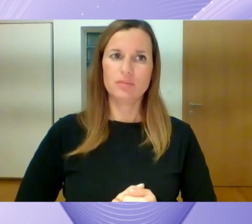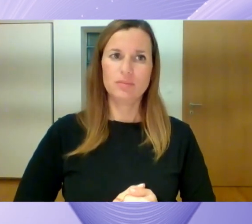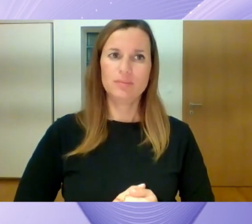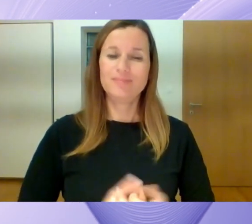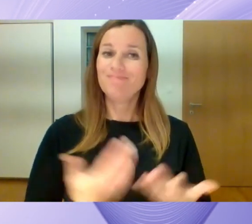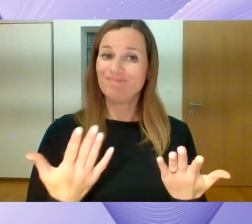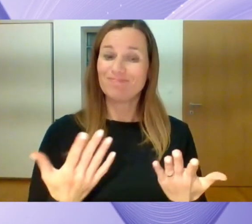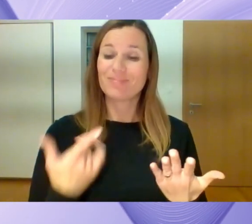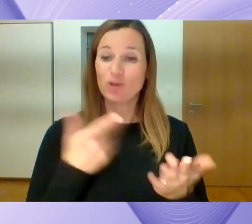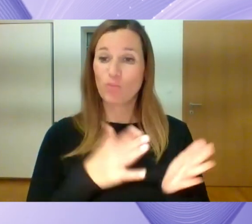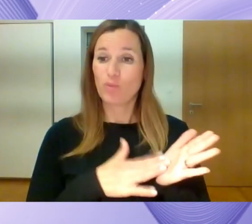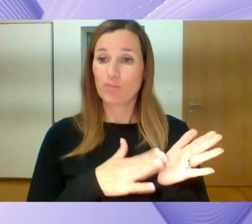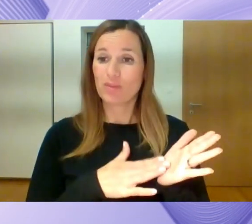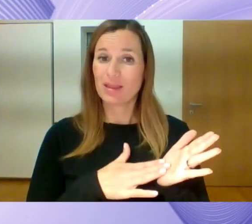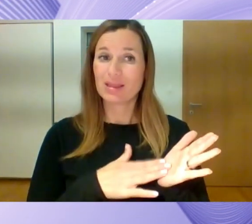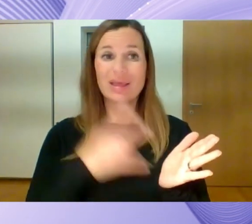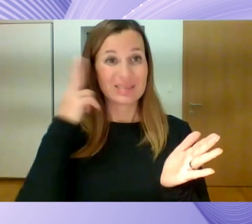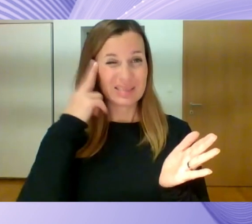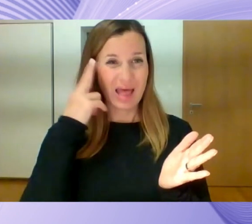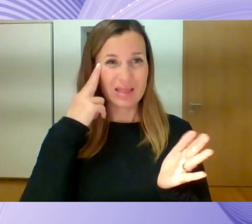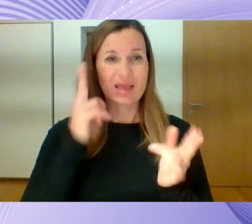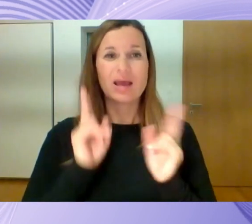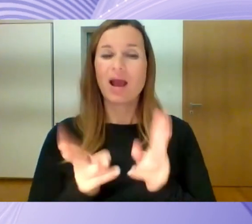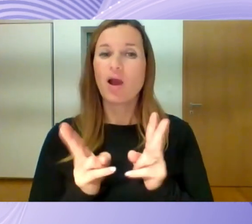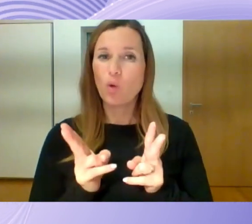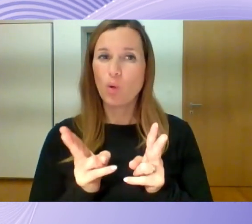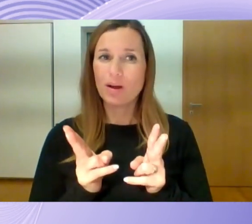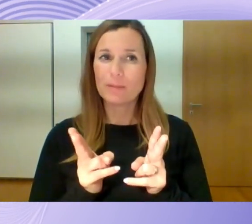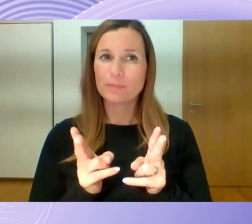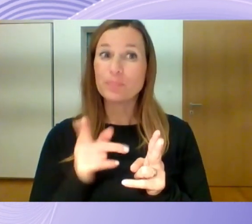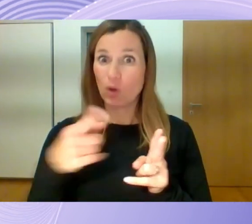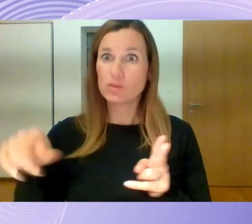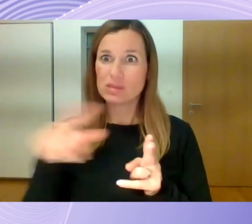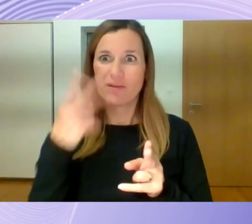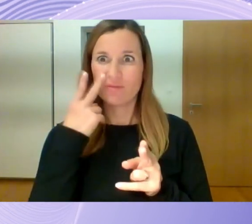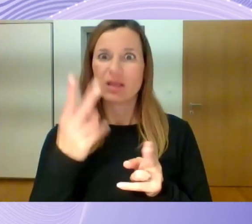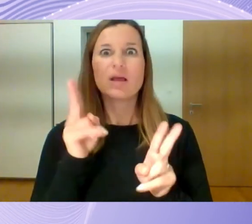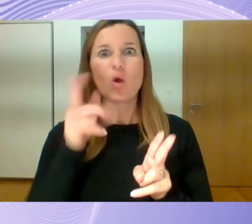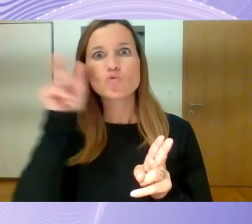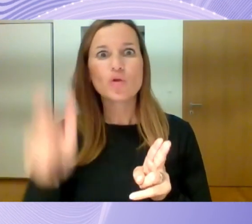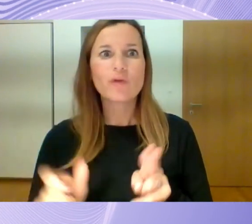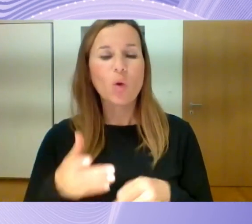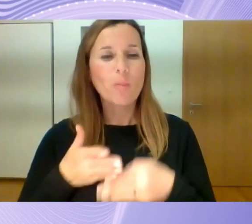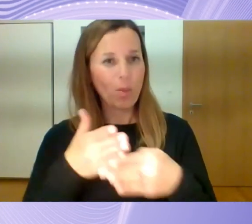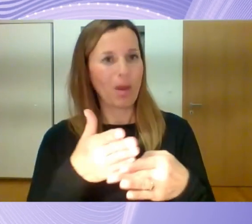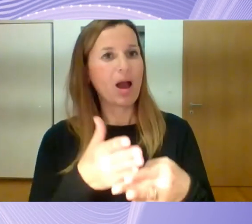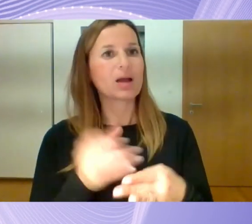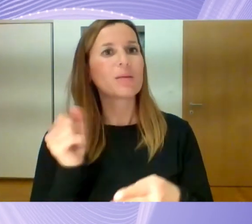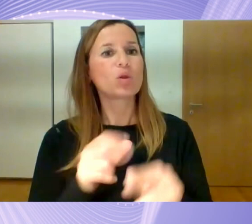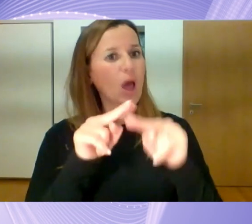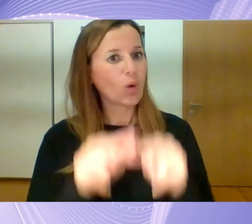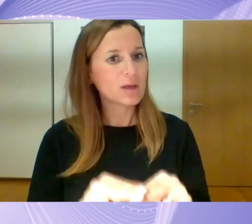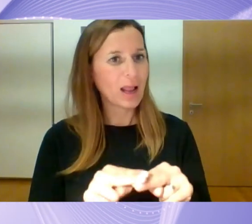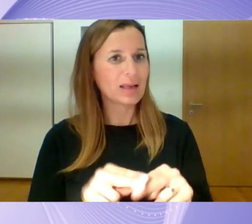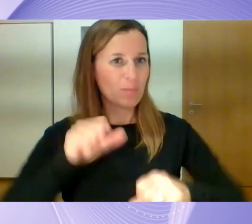Se pravi, smo rekli znanje, kako, tukaj ste pa videli znanje, kako človeku pomaga, da ohranja gibljivost ali pa